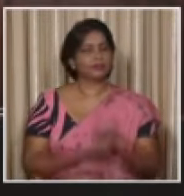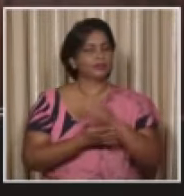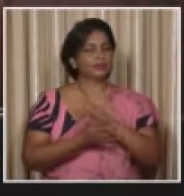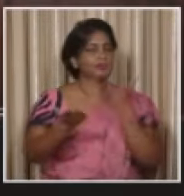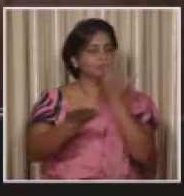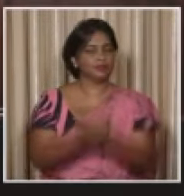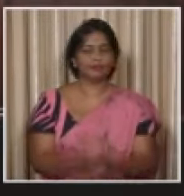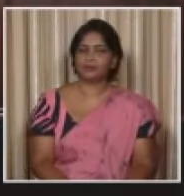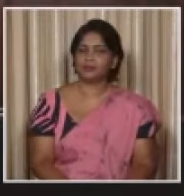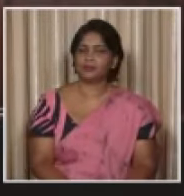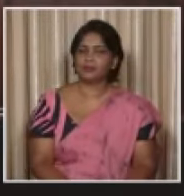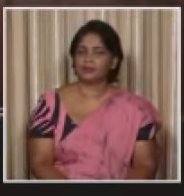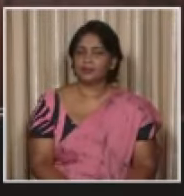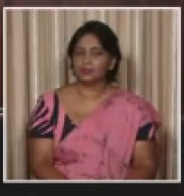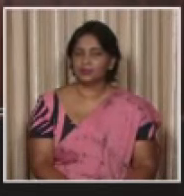pilih gani. Pesan.